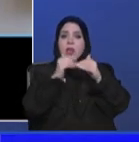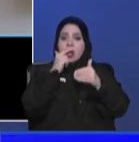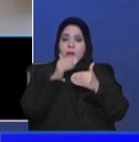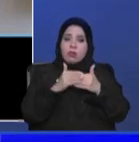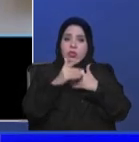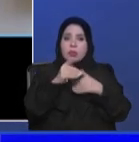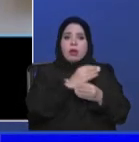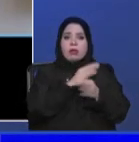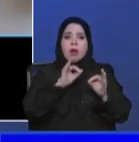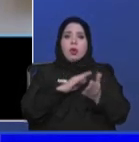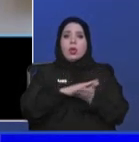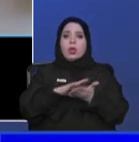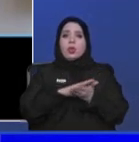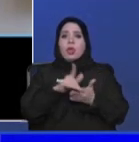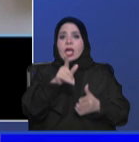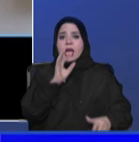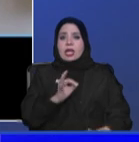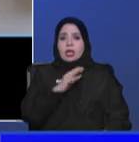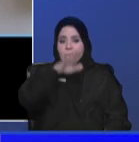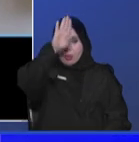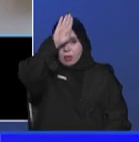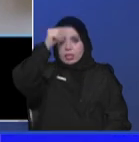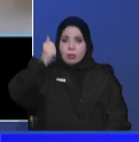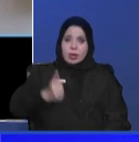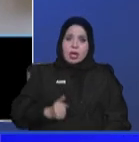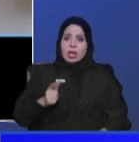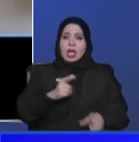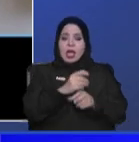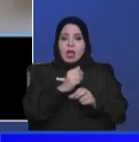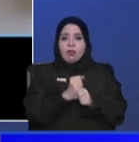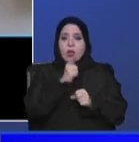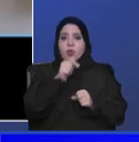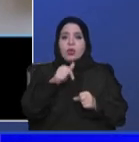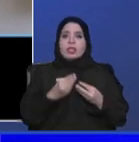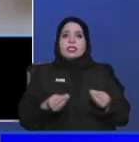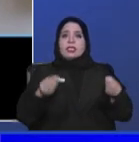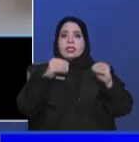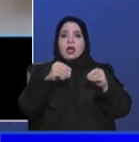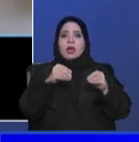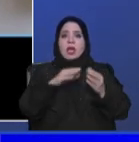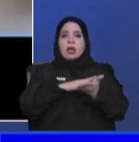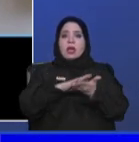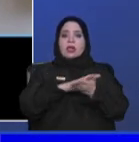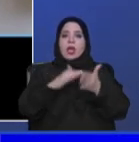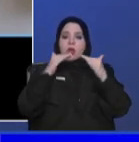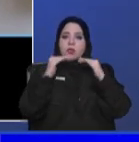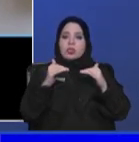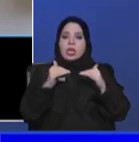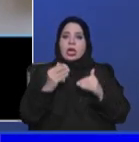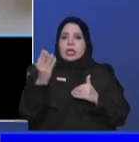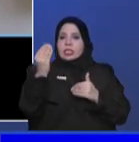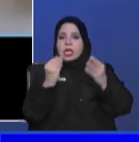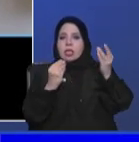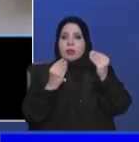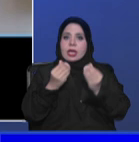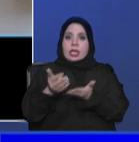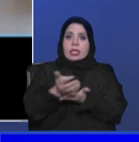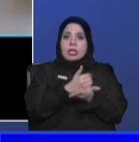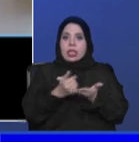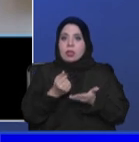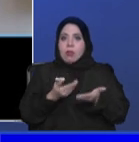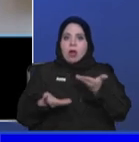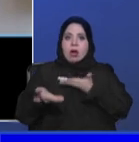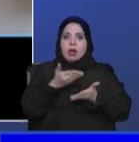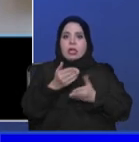المستدامة لجميع الدول، مؤكدا أن مملكة البحرين تحرص على إيجاد قاعدة مستقرة لجذب الاستثمارات